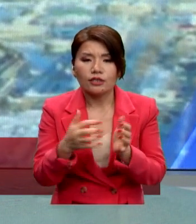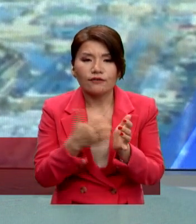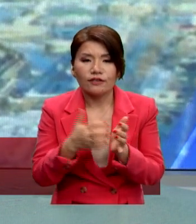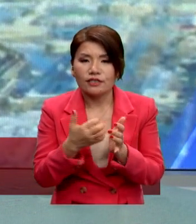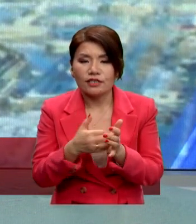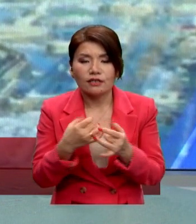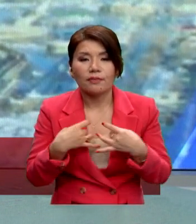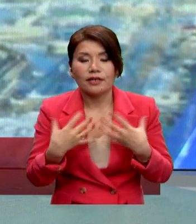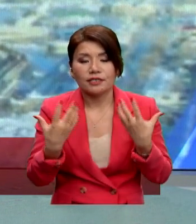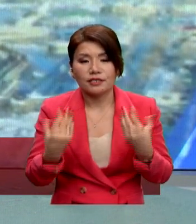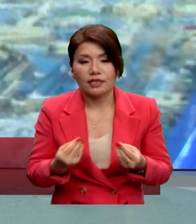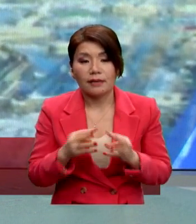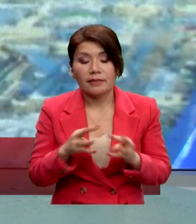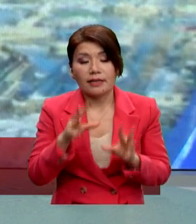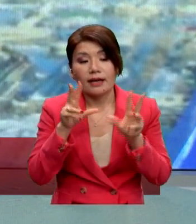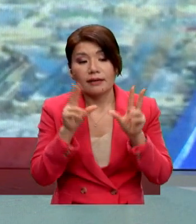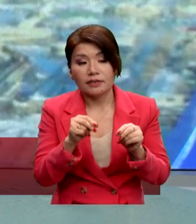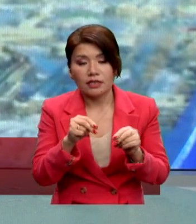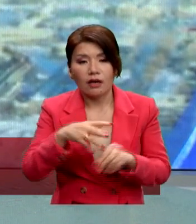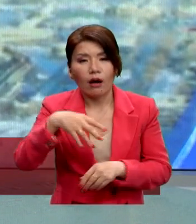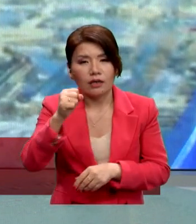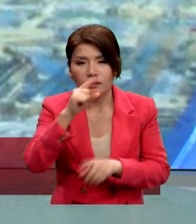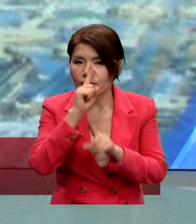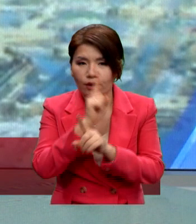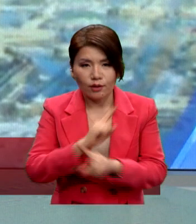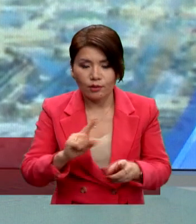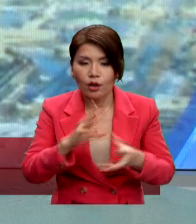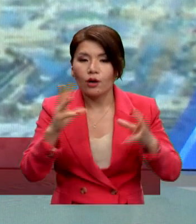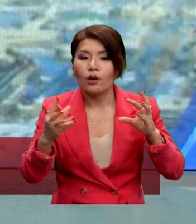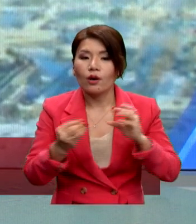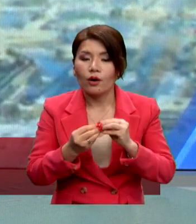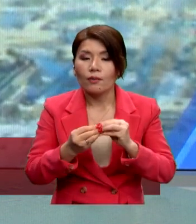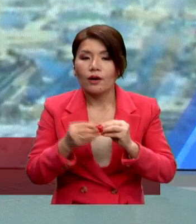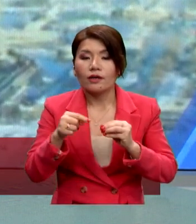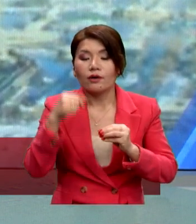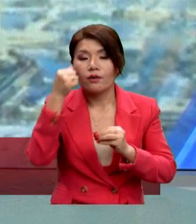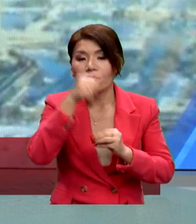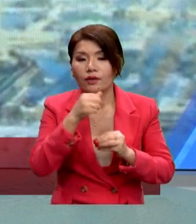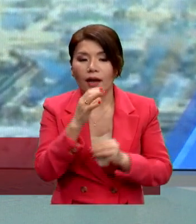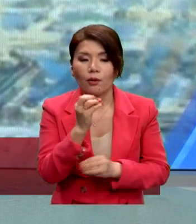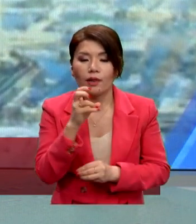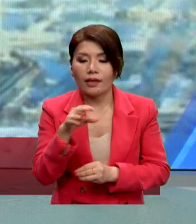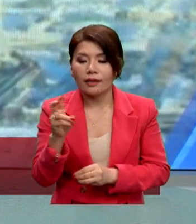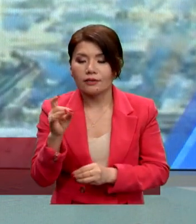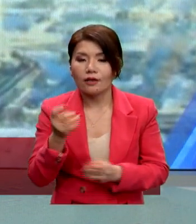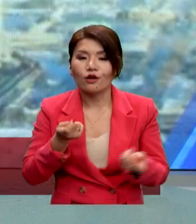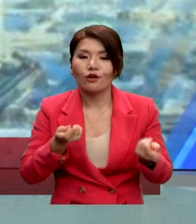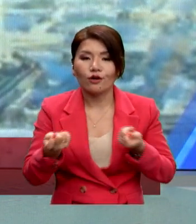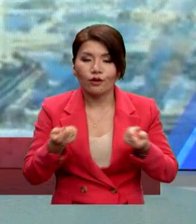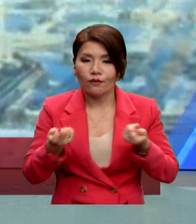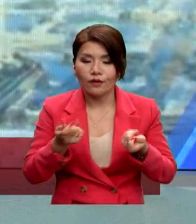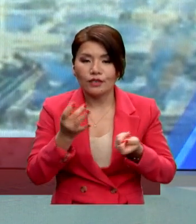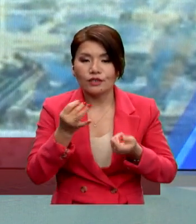дни. Впрочем, министр пообещал, что отключений не будет. Но, подводя итоги уходящего года, Булат Акчулаков, как руководитель одного из